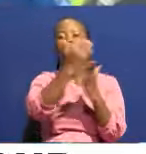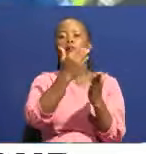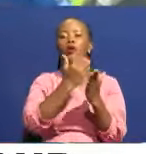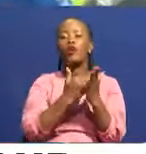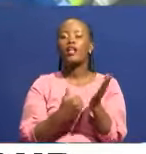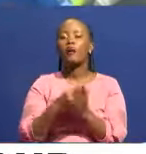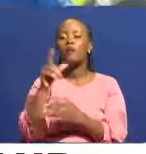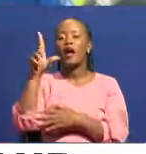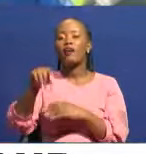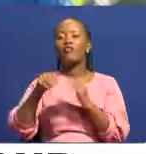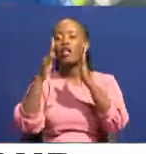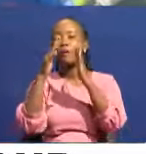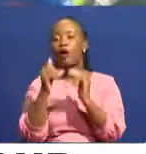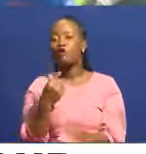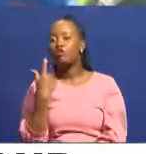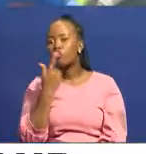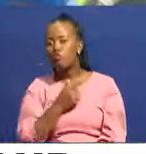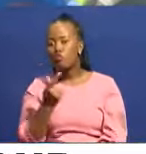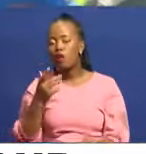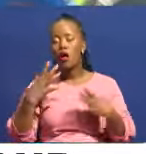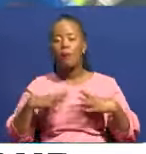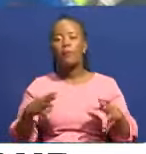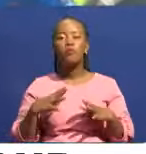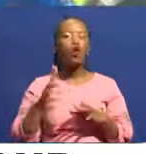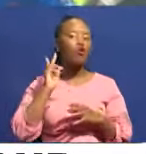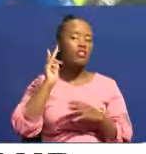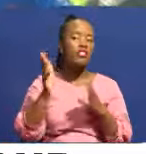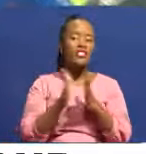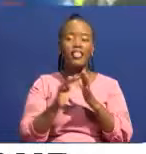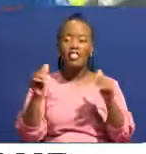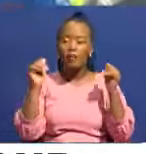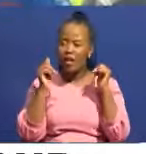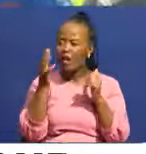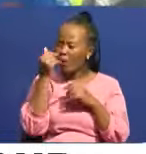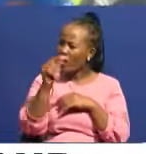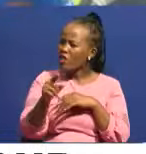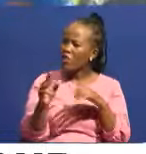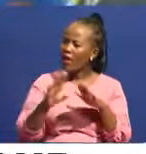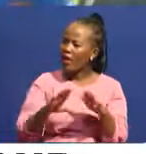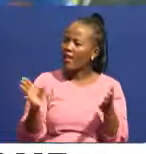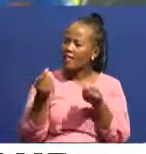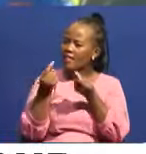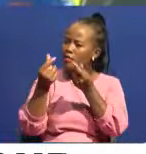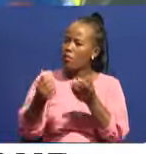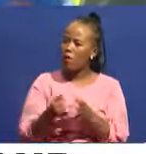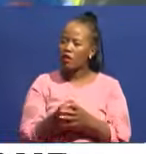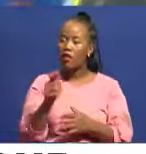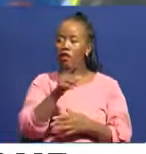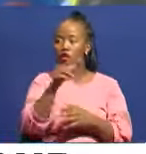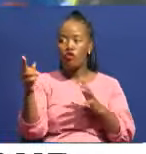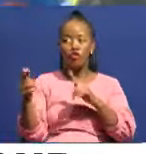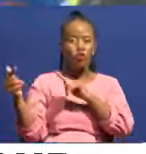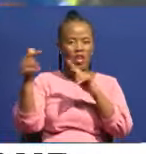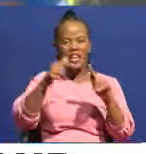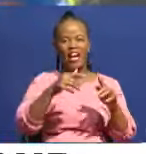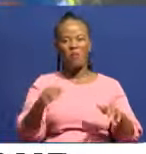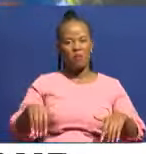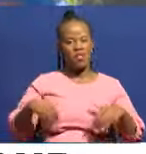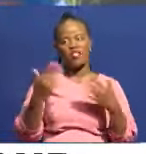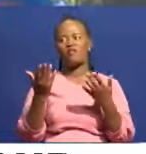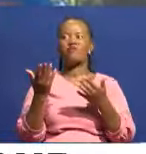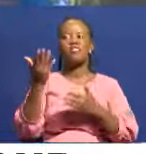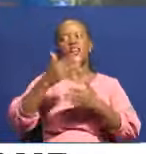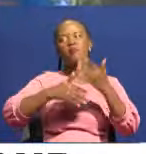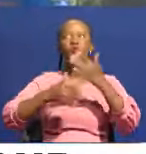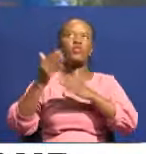affordable housing ni watu ya Kisii na Nyamira, kwa sababu mashamba yenu ni kidogo. So nyinyi mkuje muishi hapa kwa orofa, orofa ya